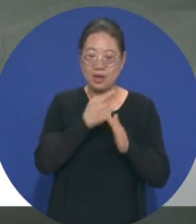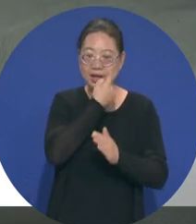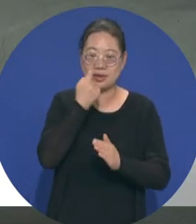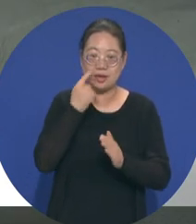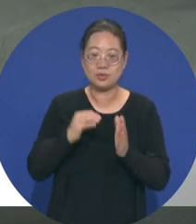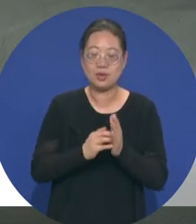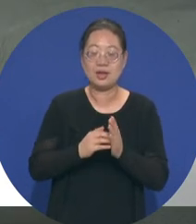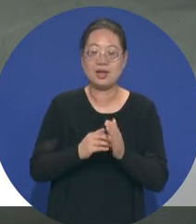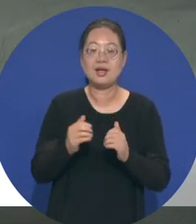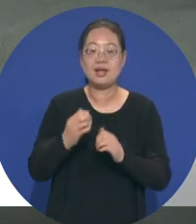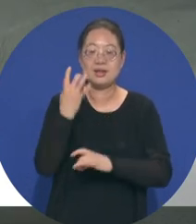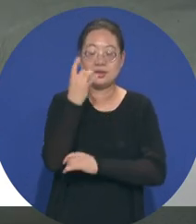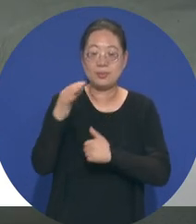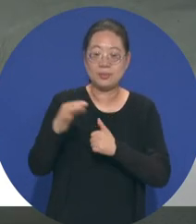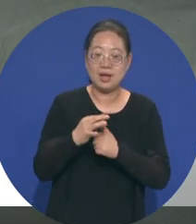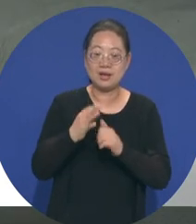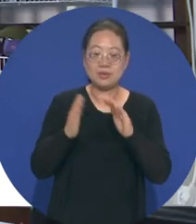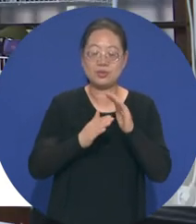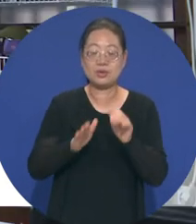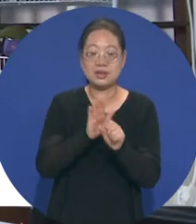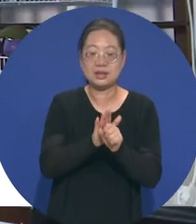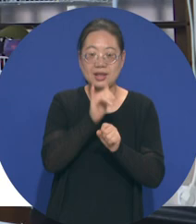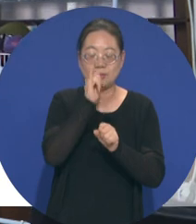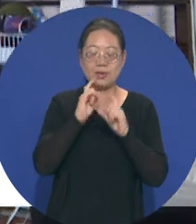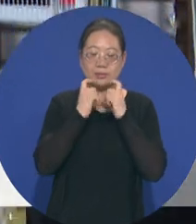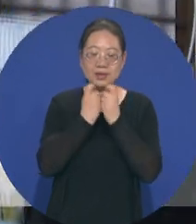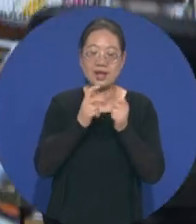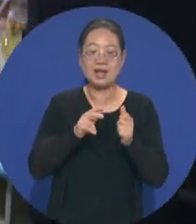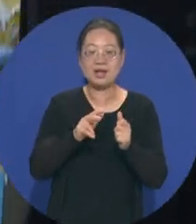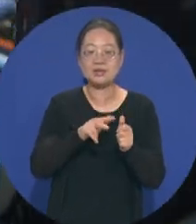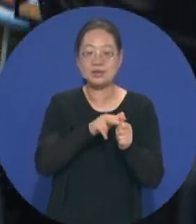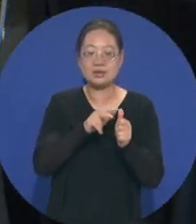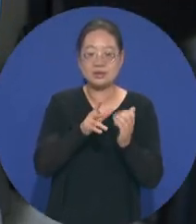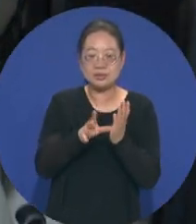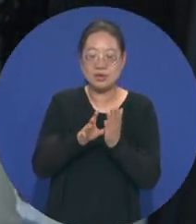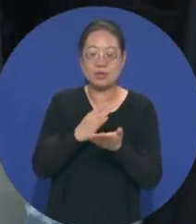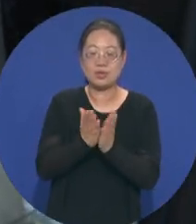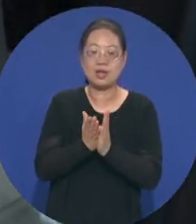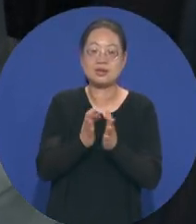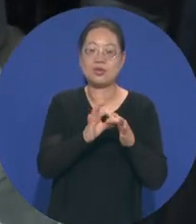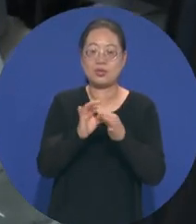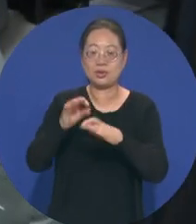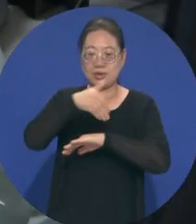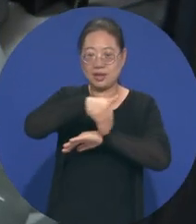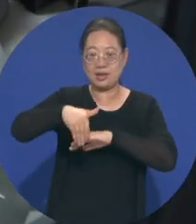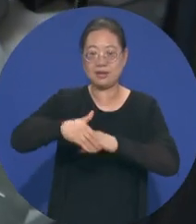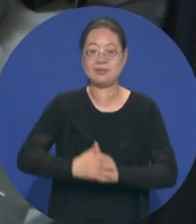기초생활보장과 긴급지원 등 공적 지원하거나 민간 자원을 연계할 예정입니다.